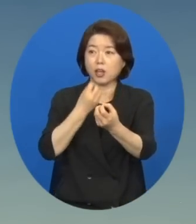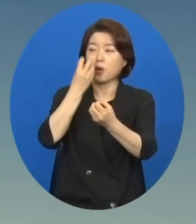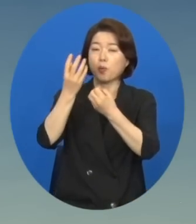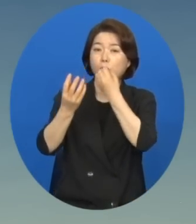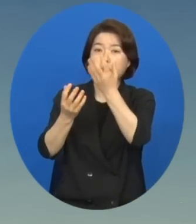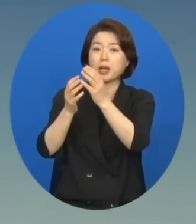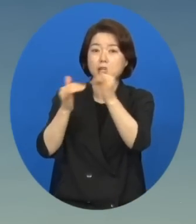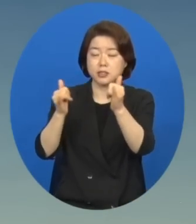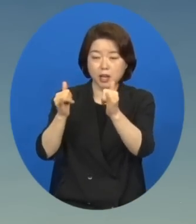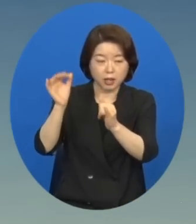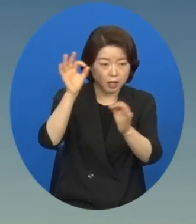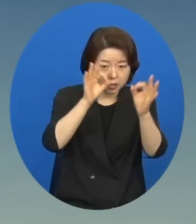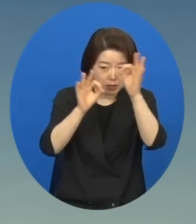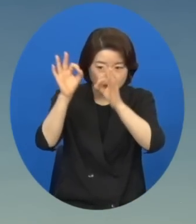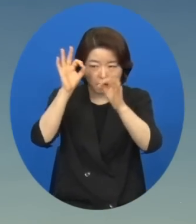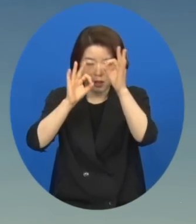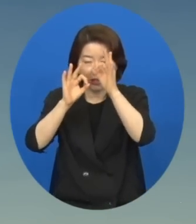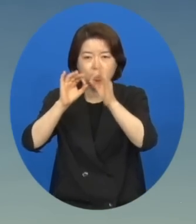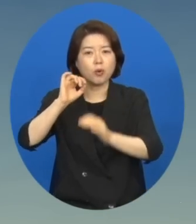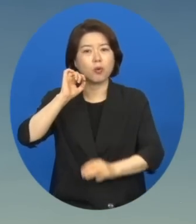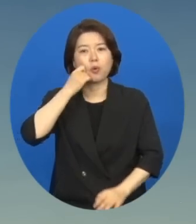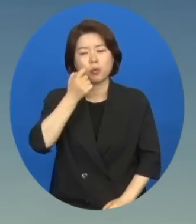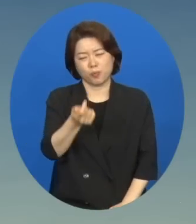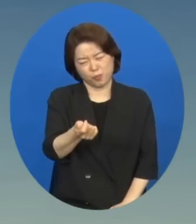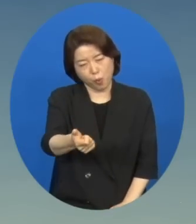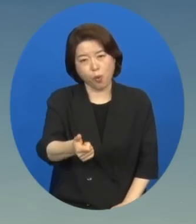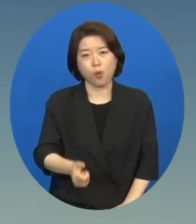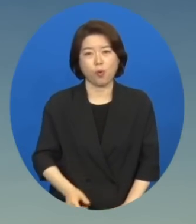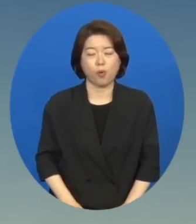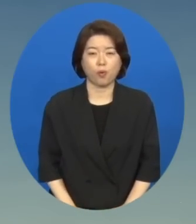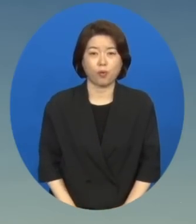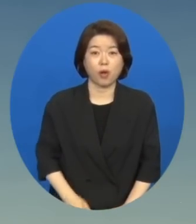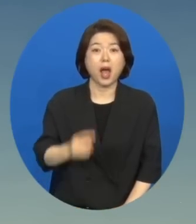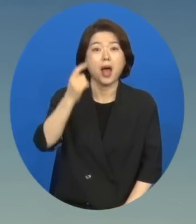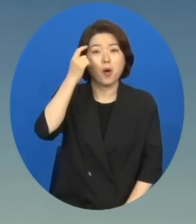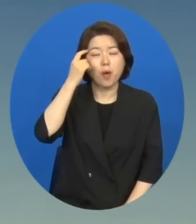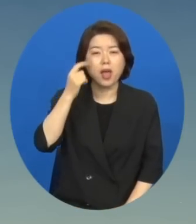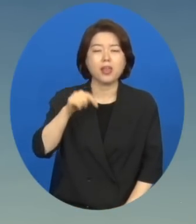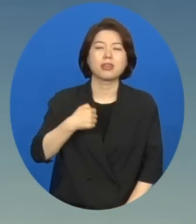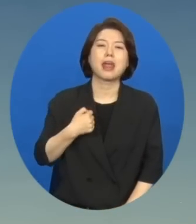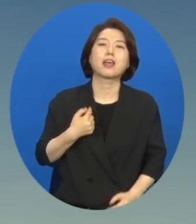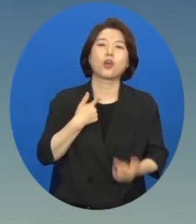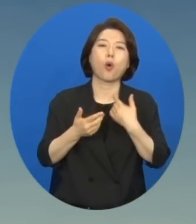고백하는 이들을 찾아보기가 어려워요. 왜냐하면 그 우리 경험이니까.